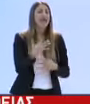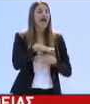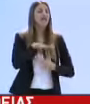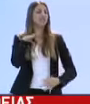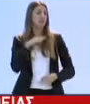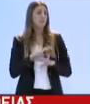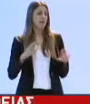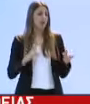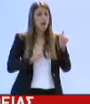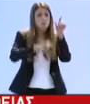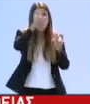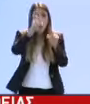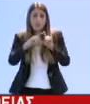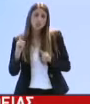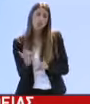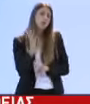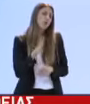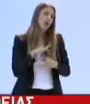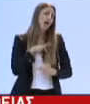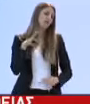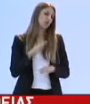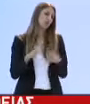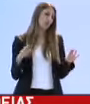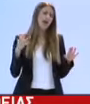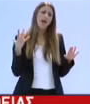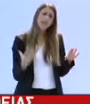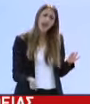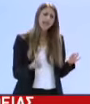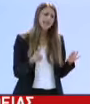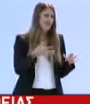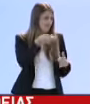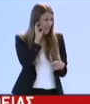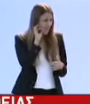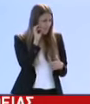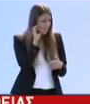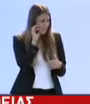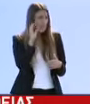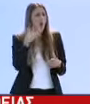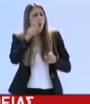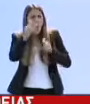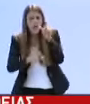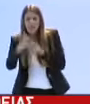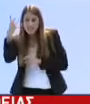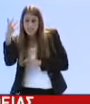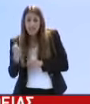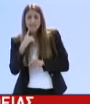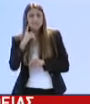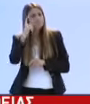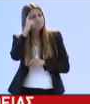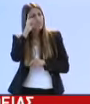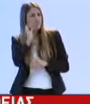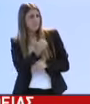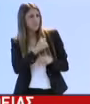αξιοπρέπεια κάθε πολίτη. Για να έχει καθεμία και ο καθένας μας την πεποίθηση ότι το κράτος